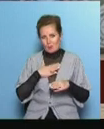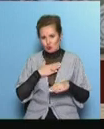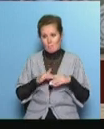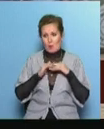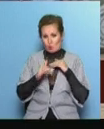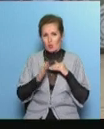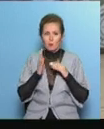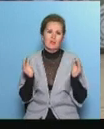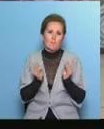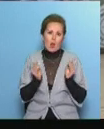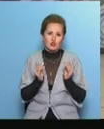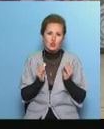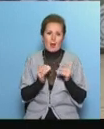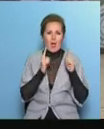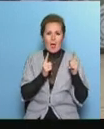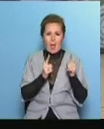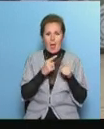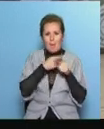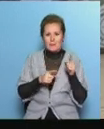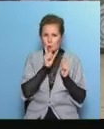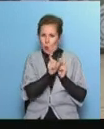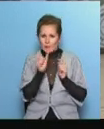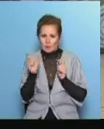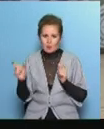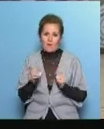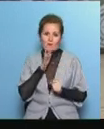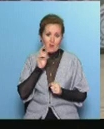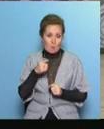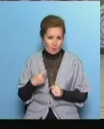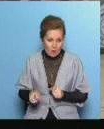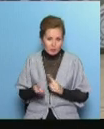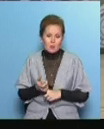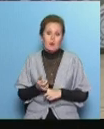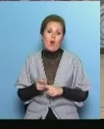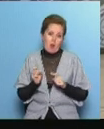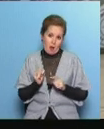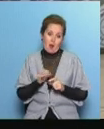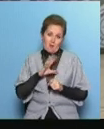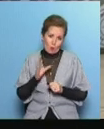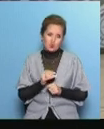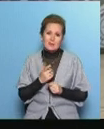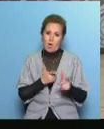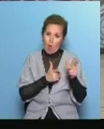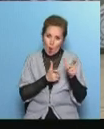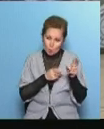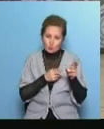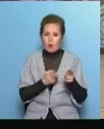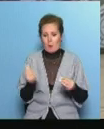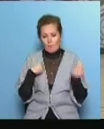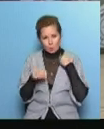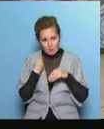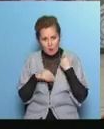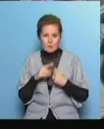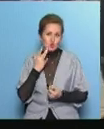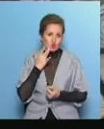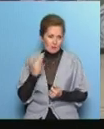будут небольшие эпизоды времен Великой Отечественной войны. Ну а в принципе с оружием, с обмундированием